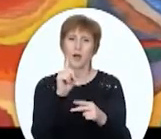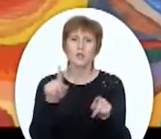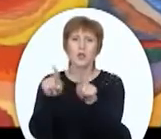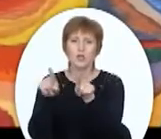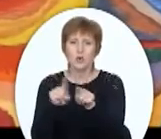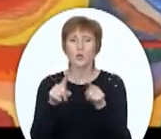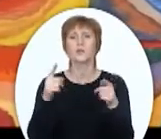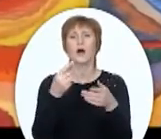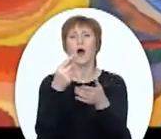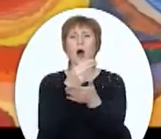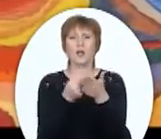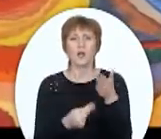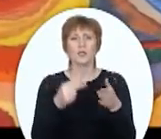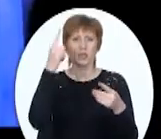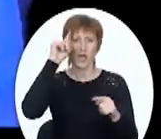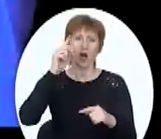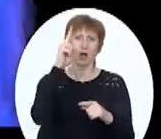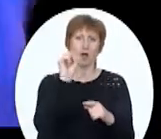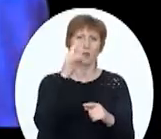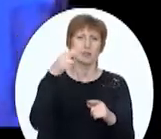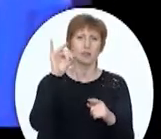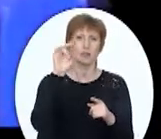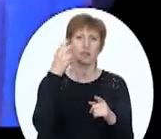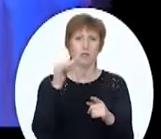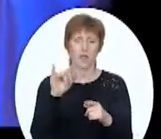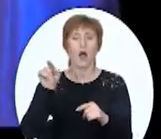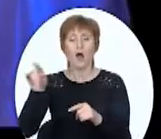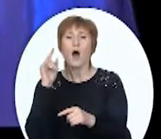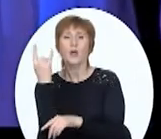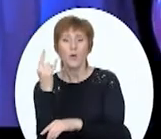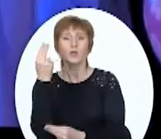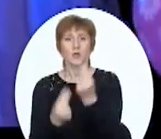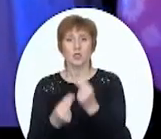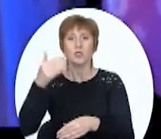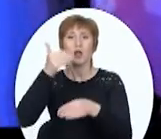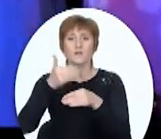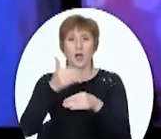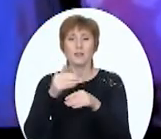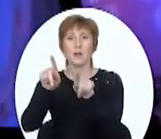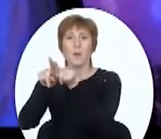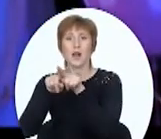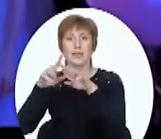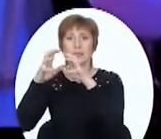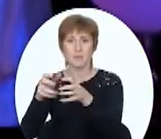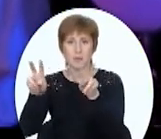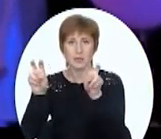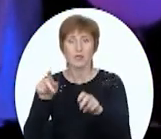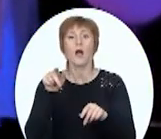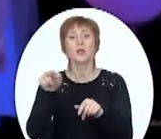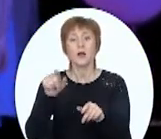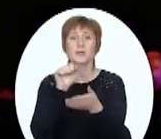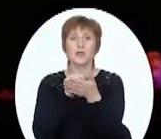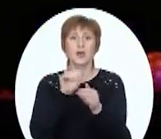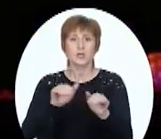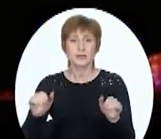сходство дочкиных работ с картинами Кандинского. К тому времени ребенок уже играл в театре «Параллельный мир», театре совершенно чудесном, где занимаются дети с